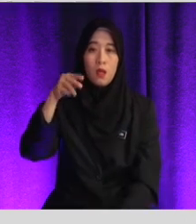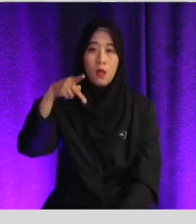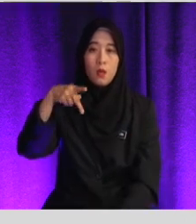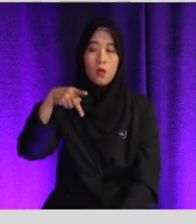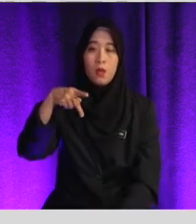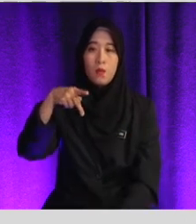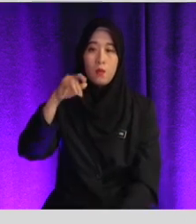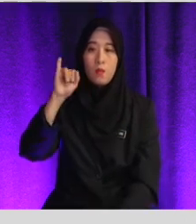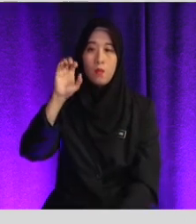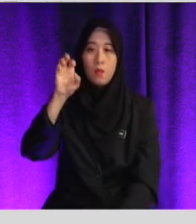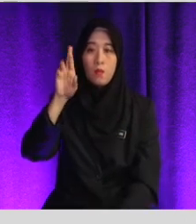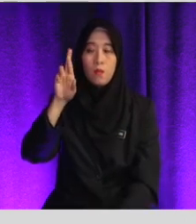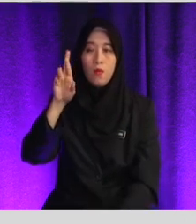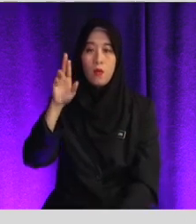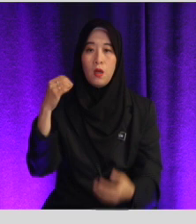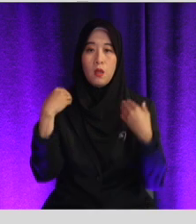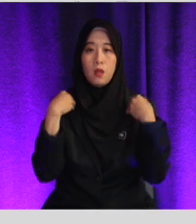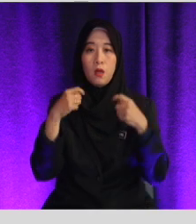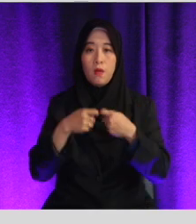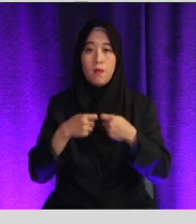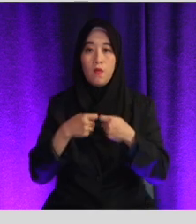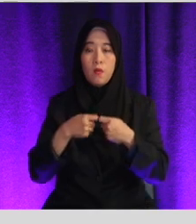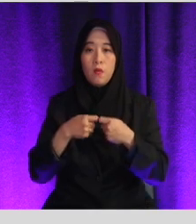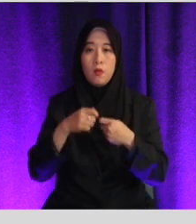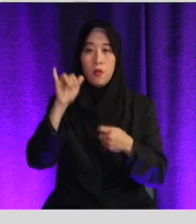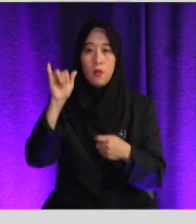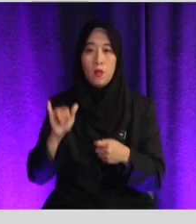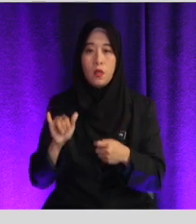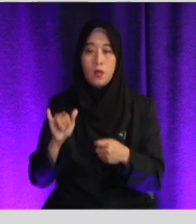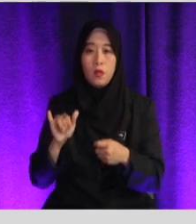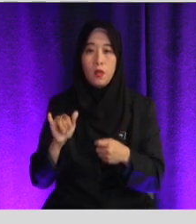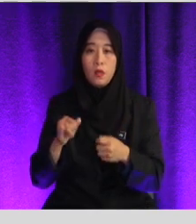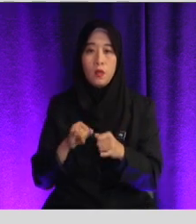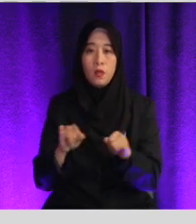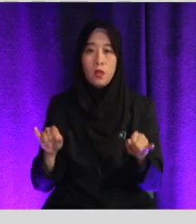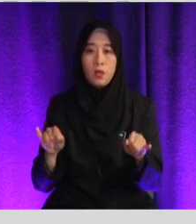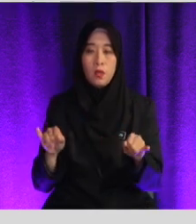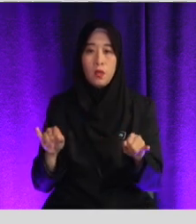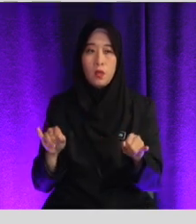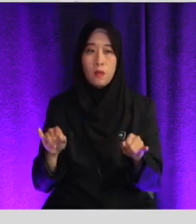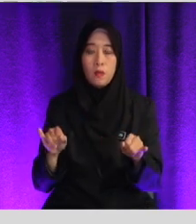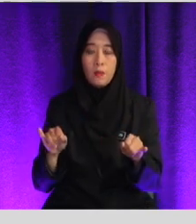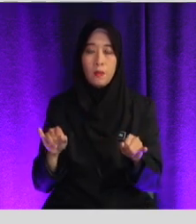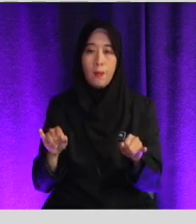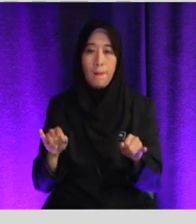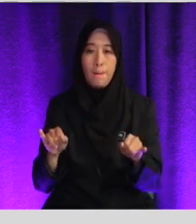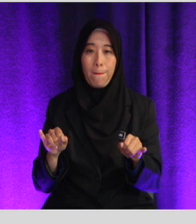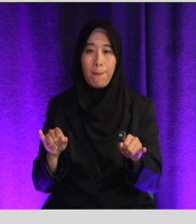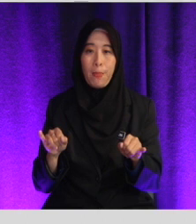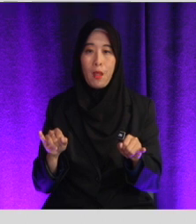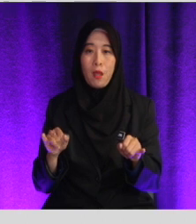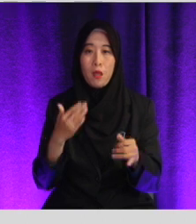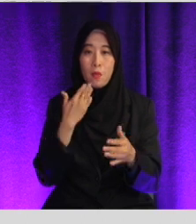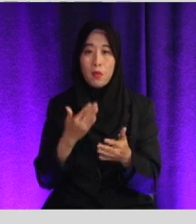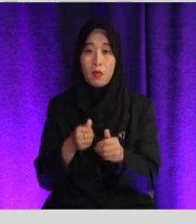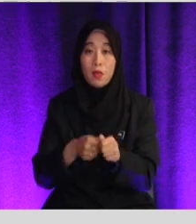ada juga fuse cartridge yang memang glass, jernih lah. Yang tu lah yang kat bawah tu. Setiap satu